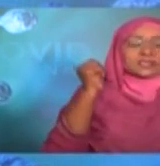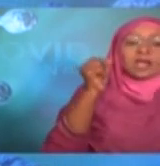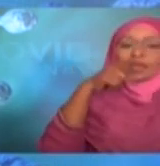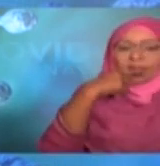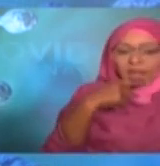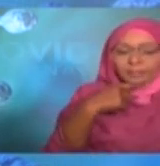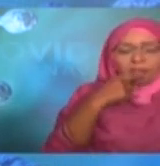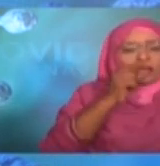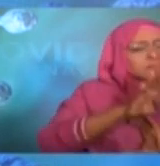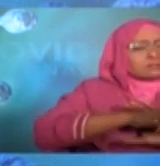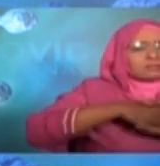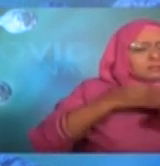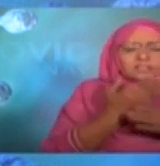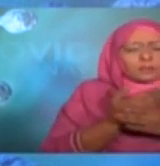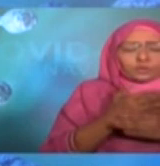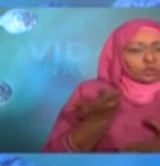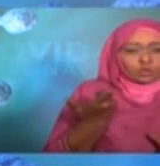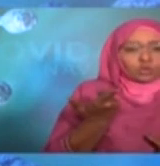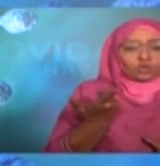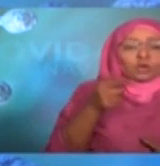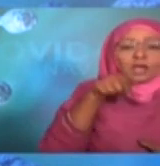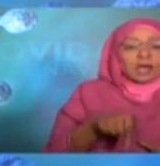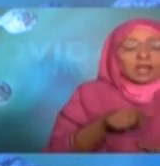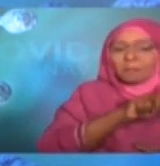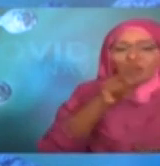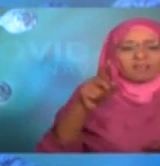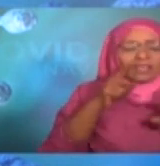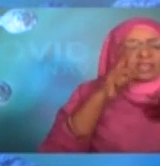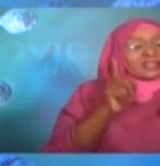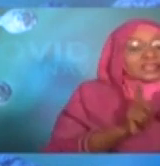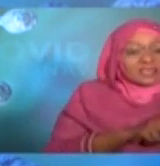من الانتشار المجتمعي، عدم تقيد بعض المواطنين